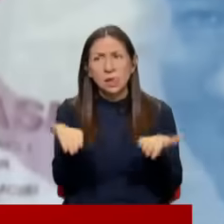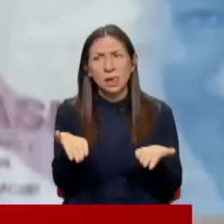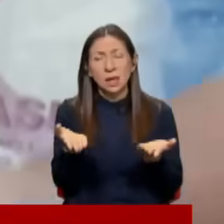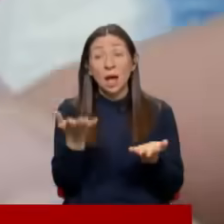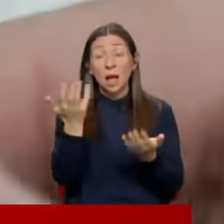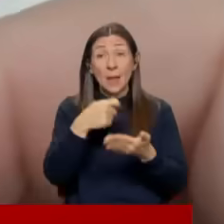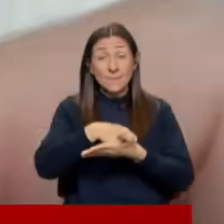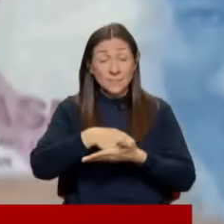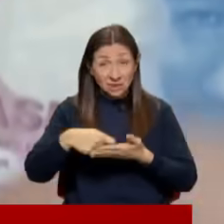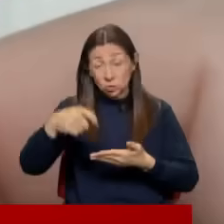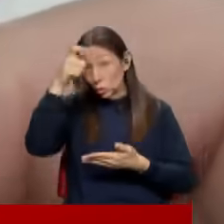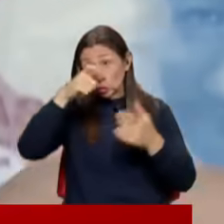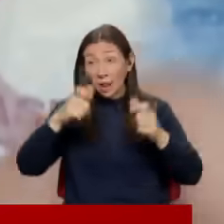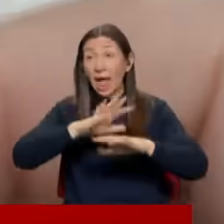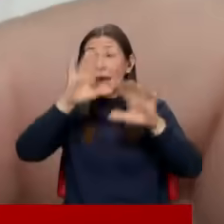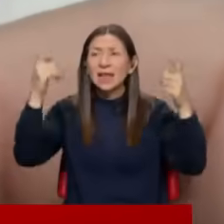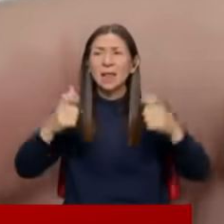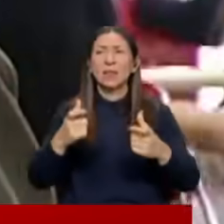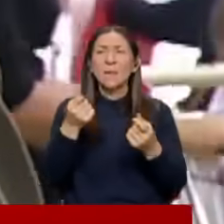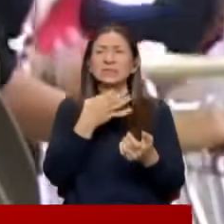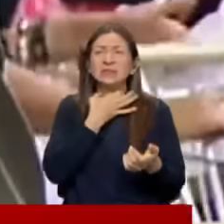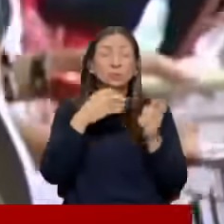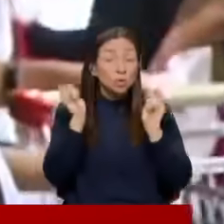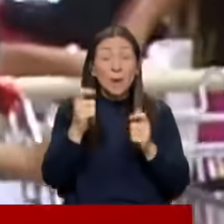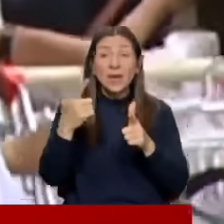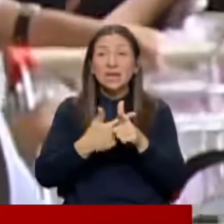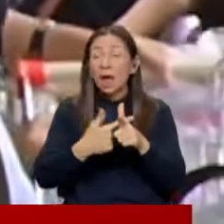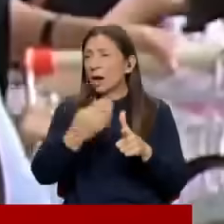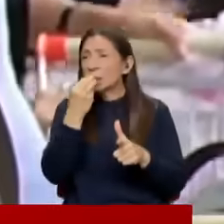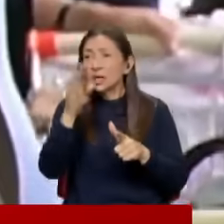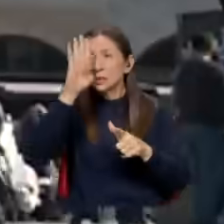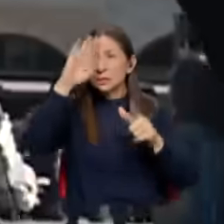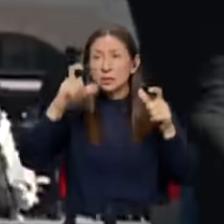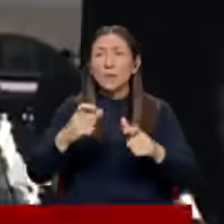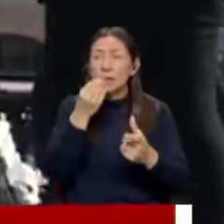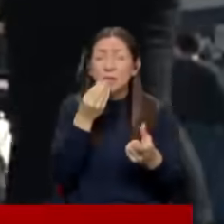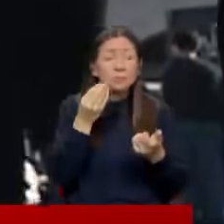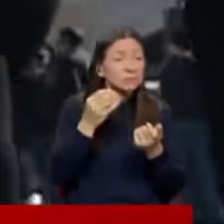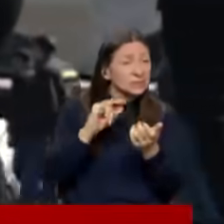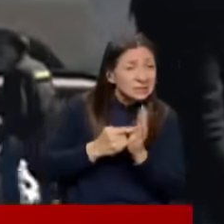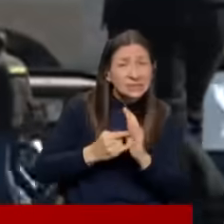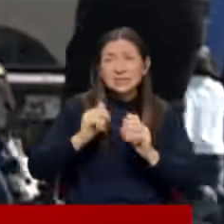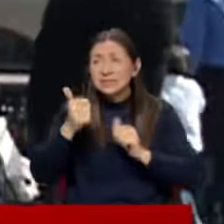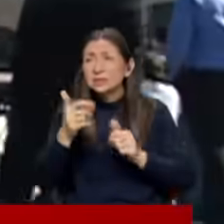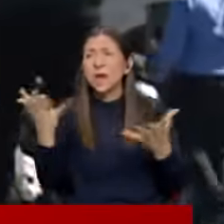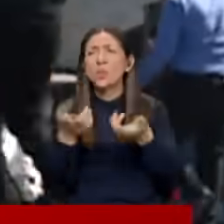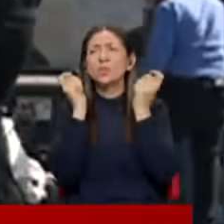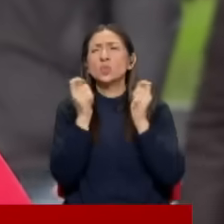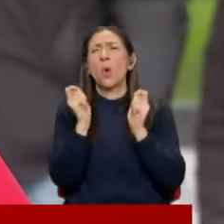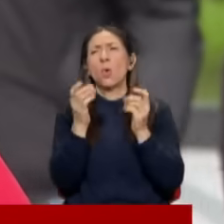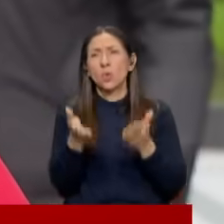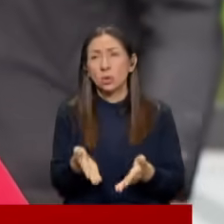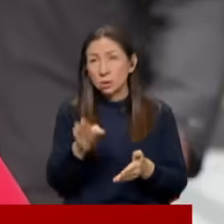İstanbul'da. Alınan maaşlarla Türkiye'nin her yerinde geçim zor. Ama kiradan gıdaya İstanbul'da geçim mücadelesi günden güne daha da